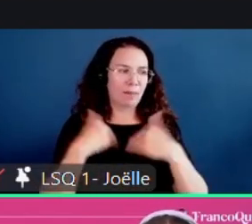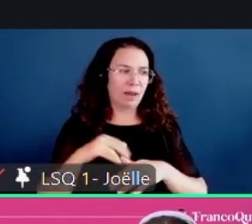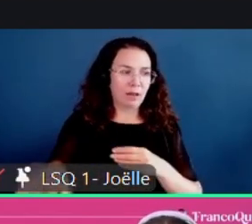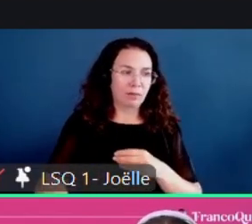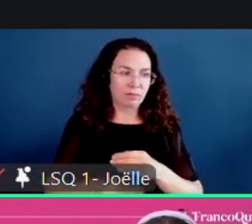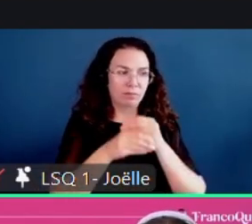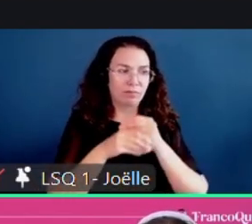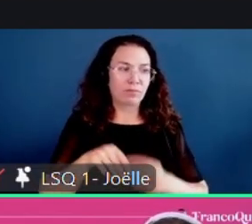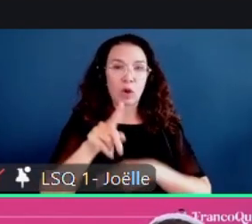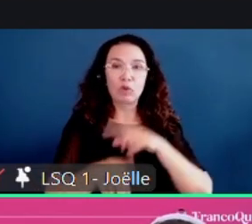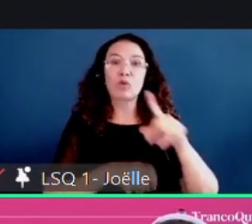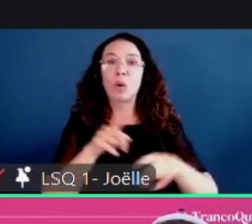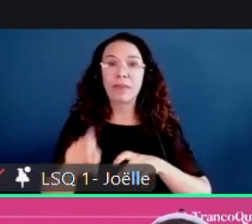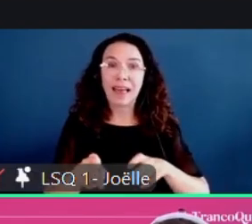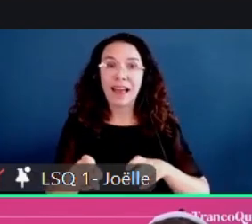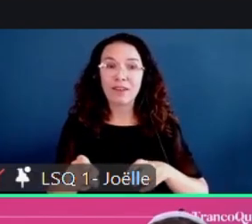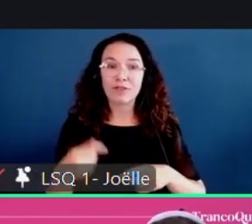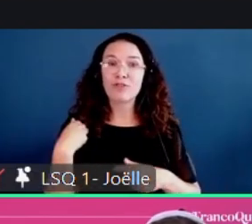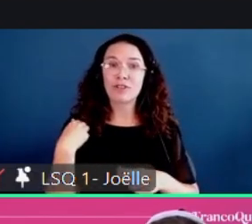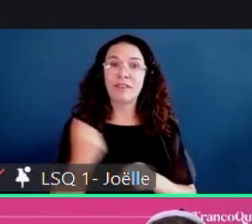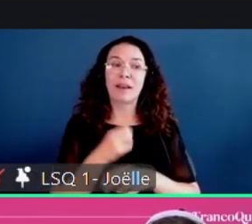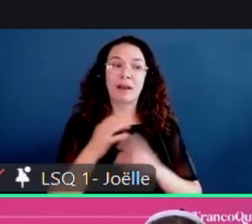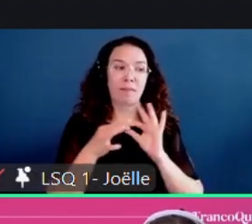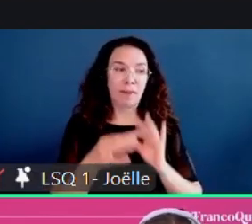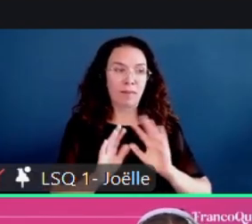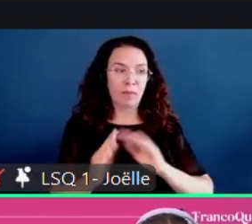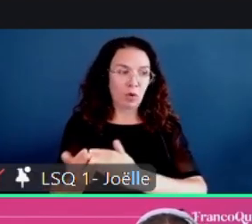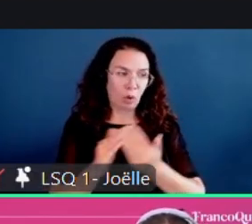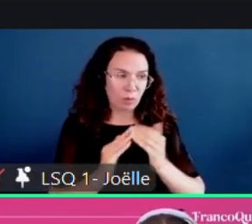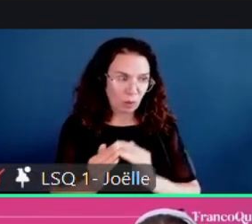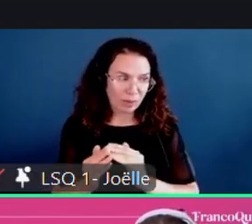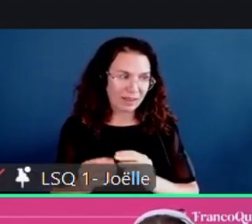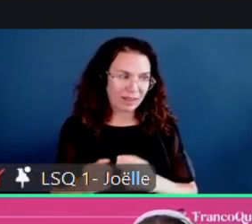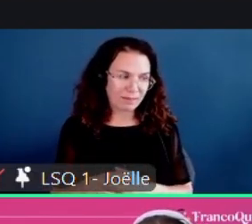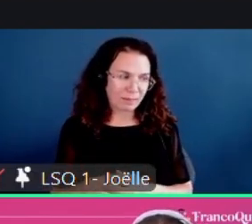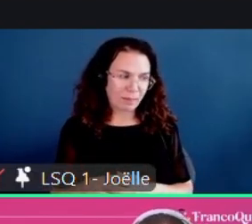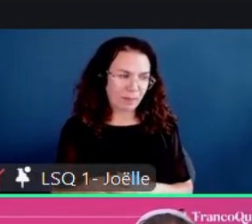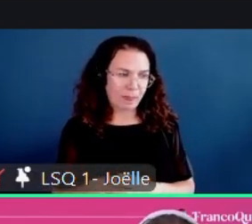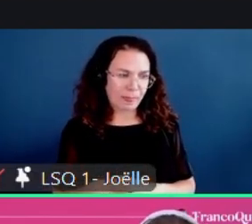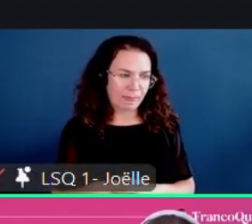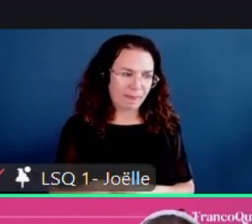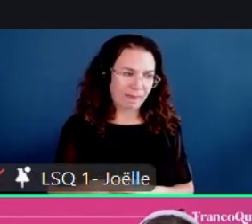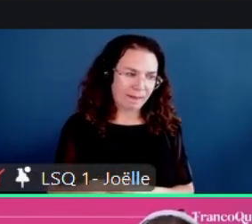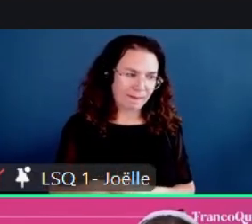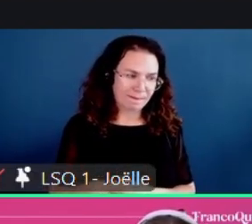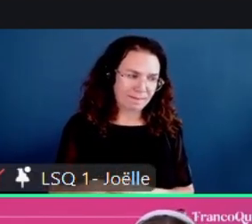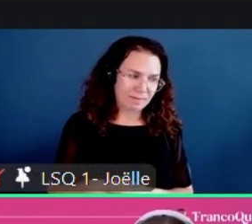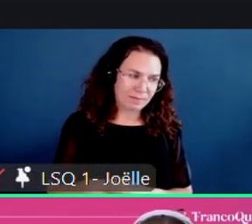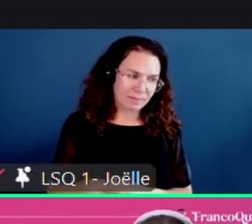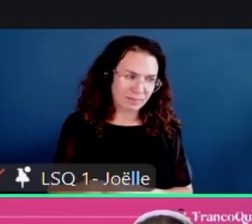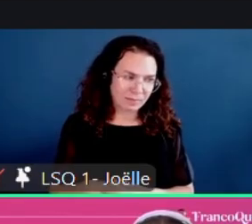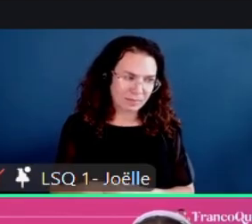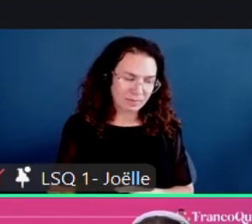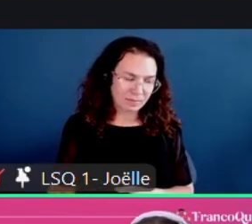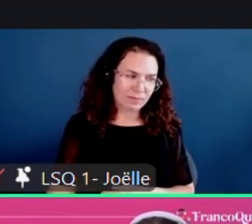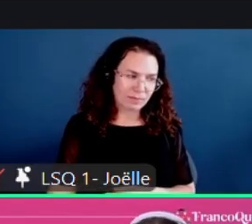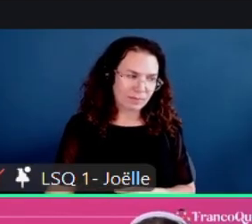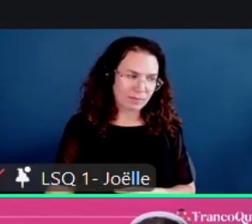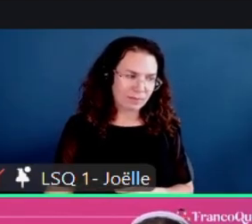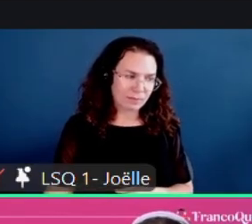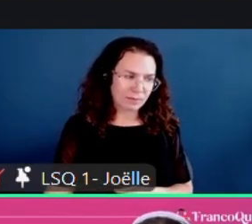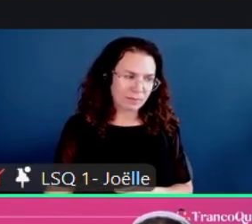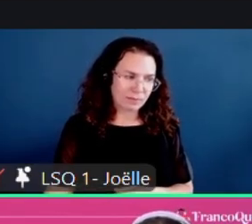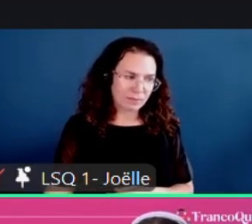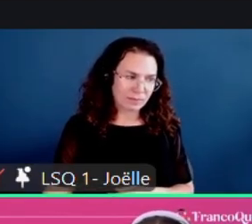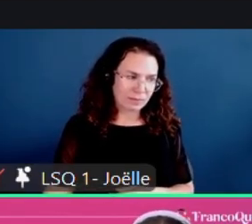sondage qui est adapté du sondage que nous, on a mené auprès des membres de notre communauté, que vous pouvez, si vous voulez, aussi mener auprès de